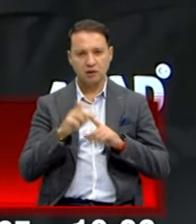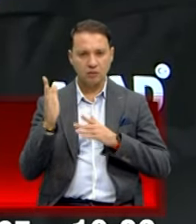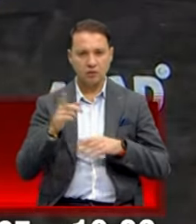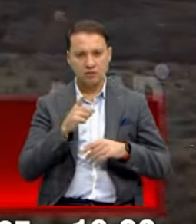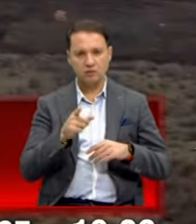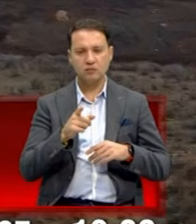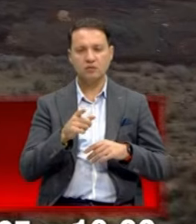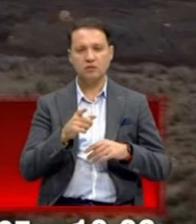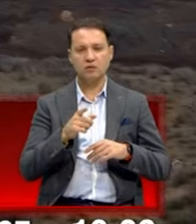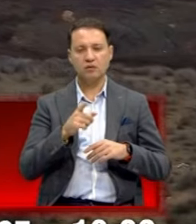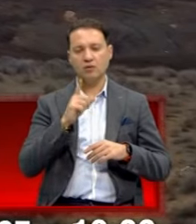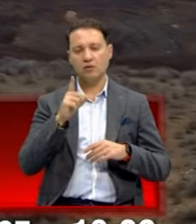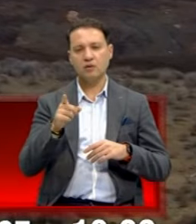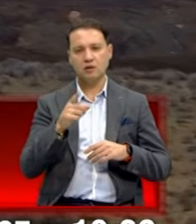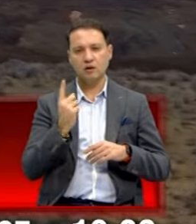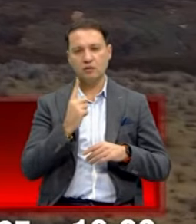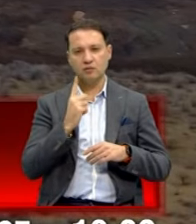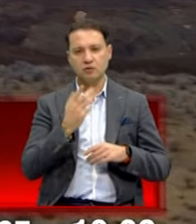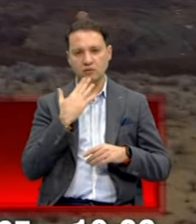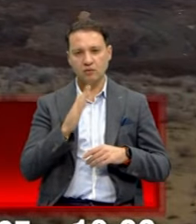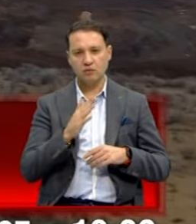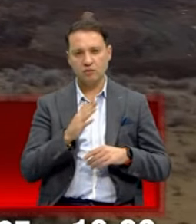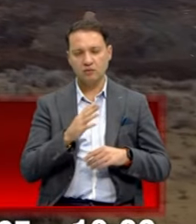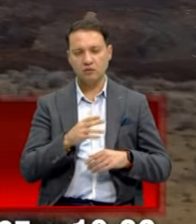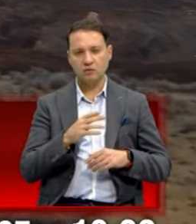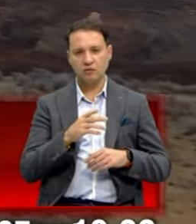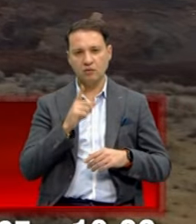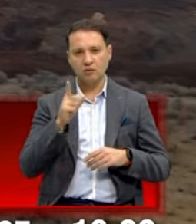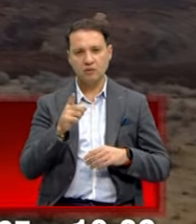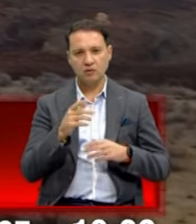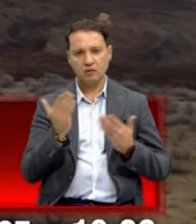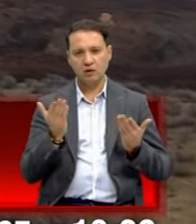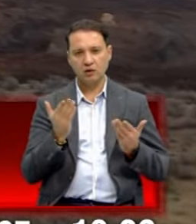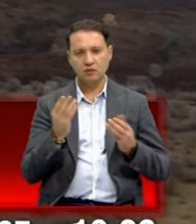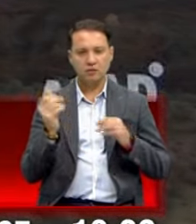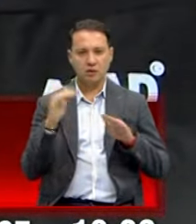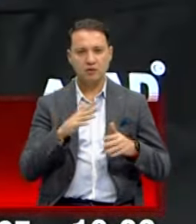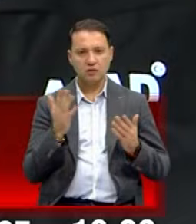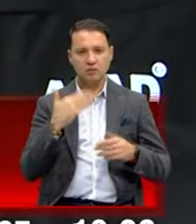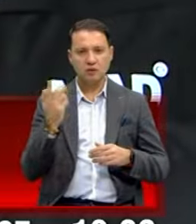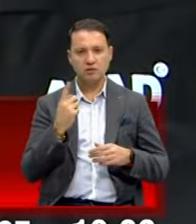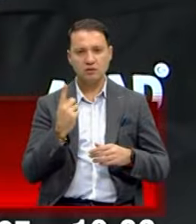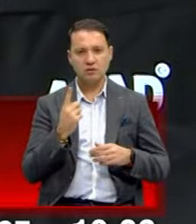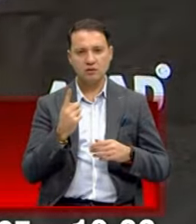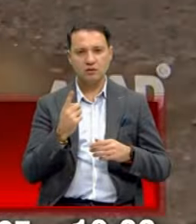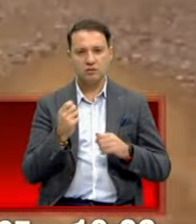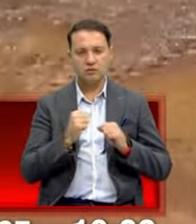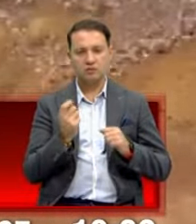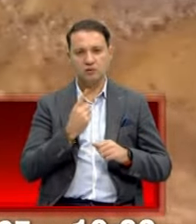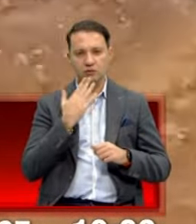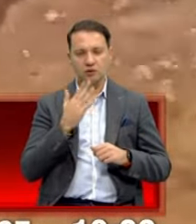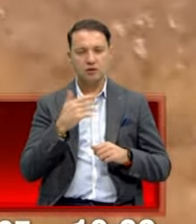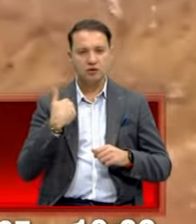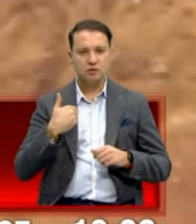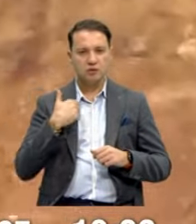depolanıyor. Orada herhangi bir şey yok. Orada ne heyelan var ne başka bir hareket yok.